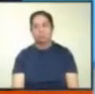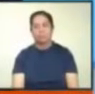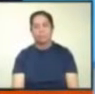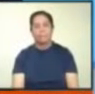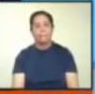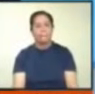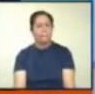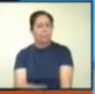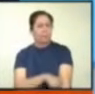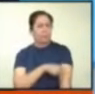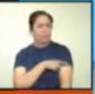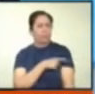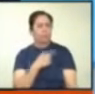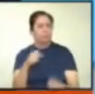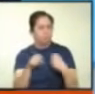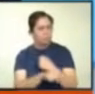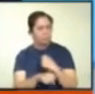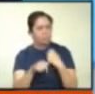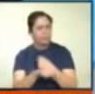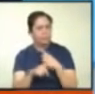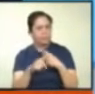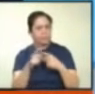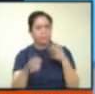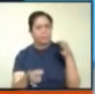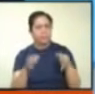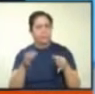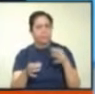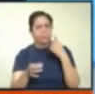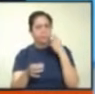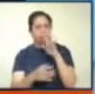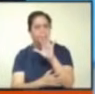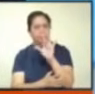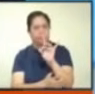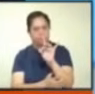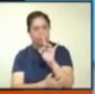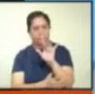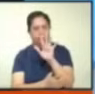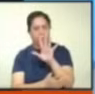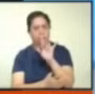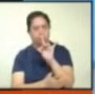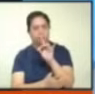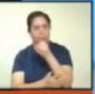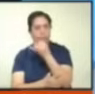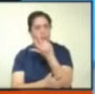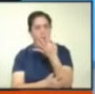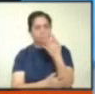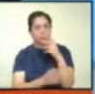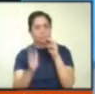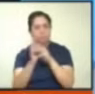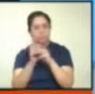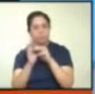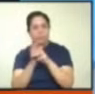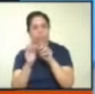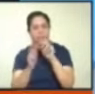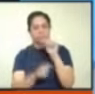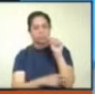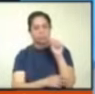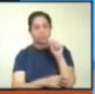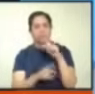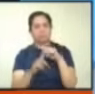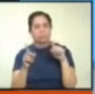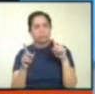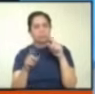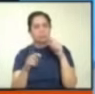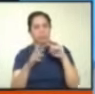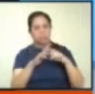Sa matagal na panahon, pinaglaban ng marami ang Justice for 58, ang 58 pinatay sa massacre sa bayan ng Ampatuan.